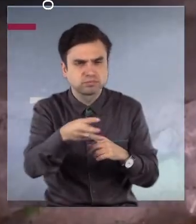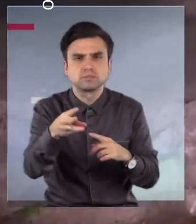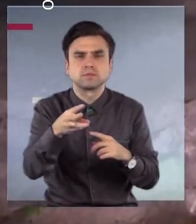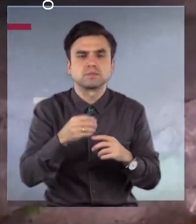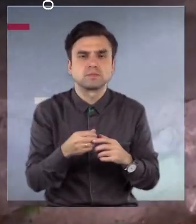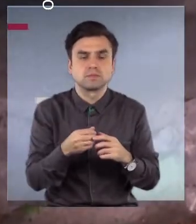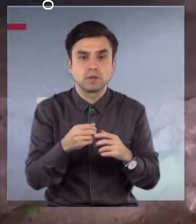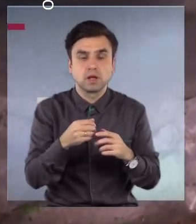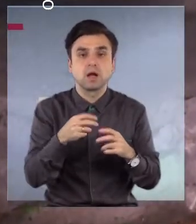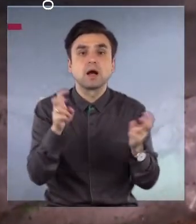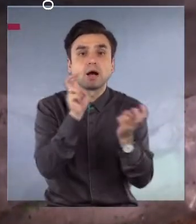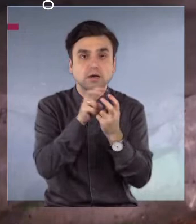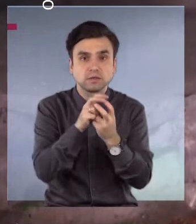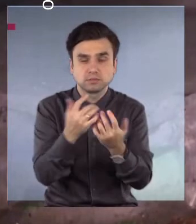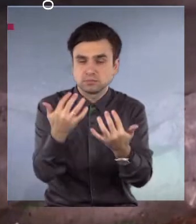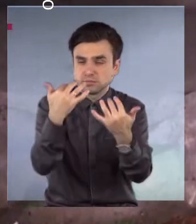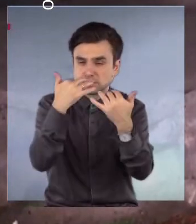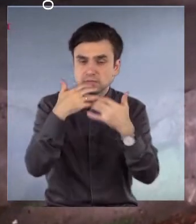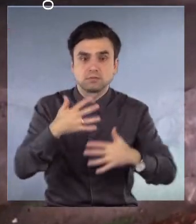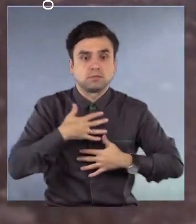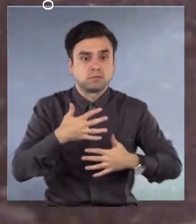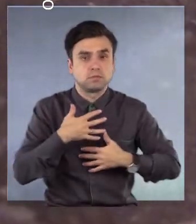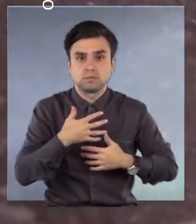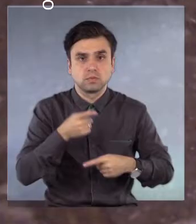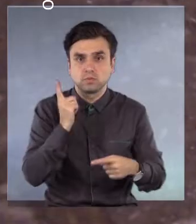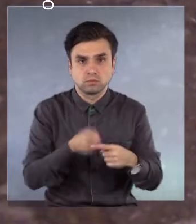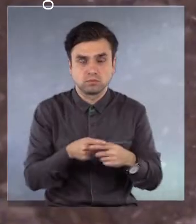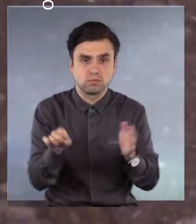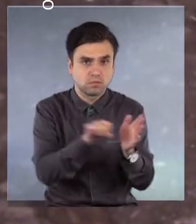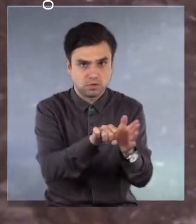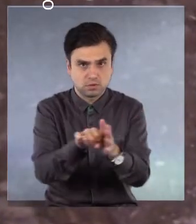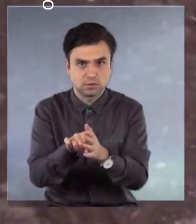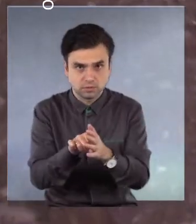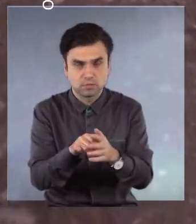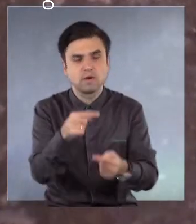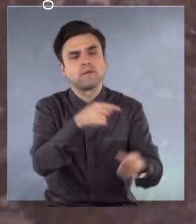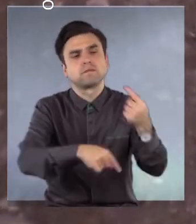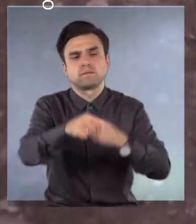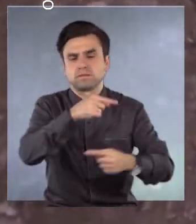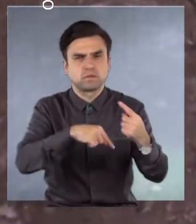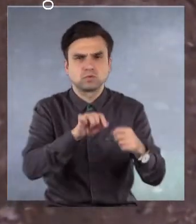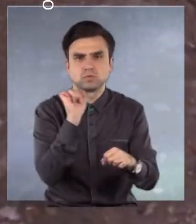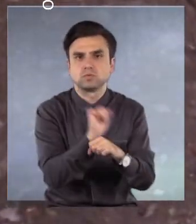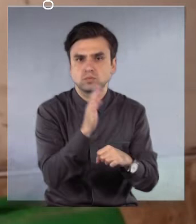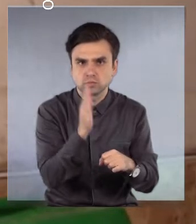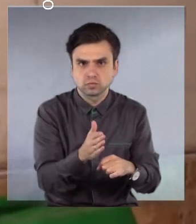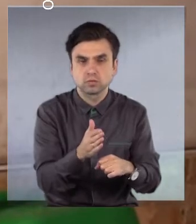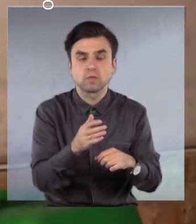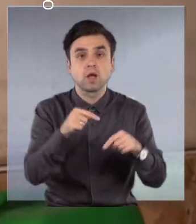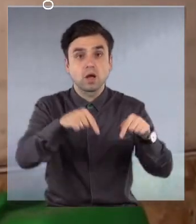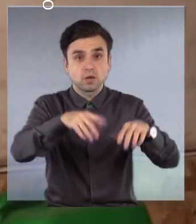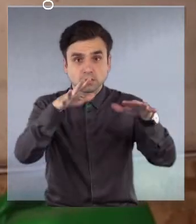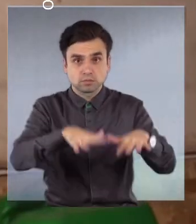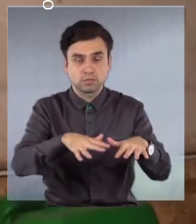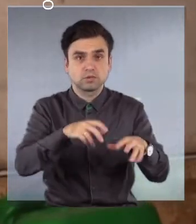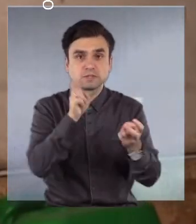гинуть. Такий метод дозволяє попередити повернення пацюків у це місце. А воно для них ласи, впевнені спеціалісти, тому що тут знаходяться